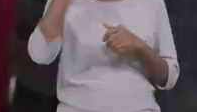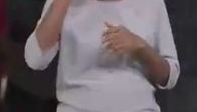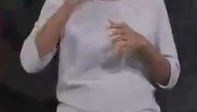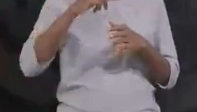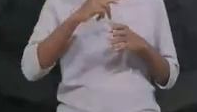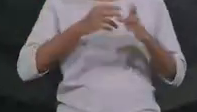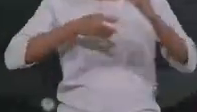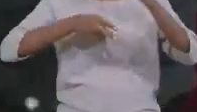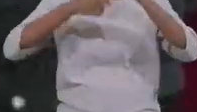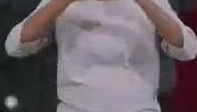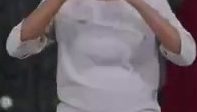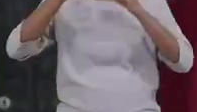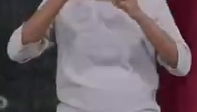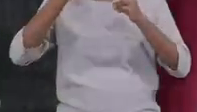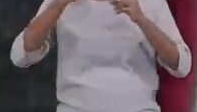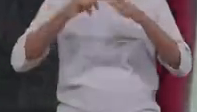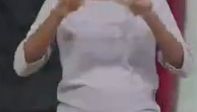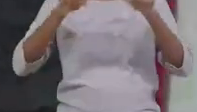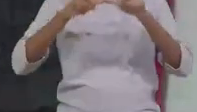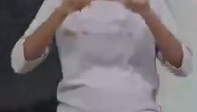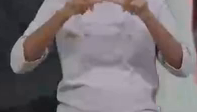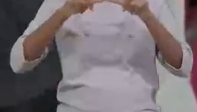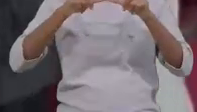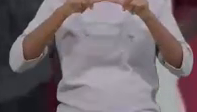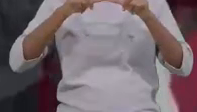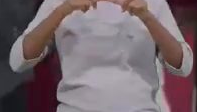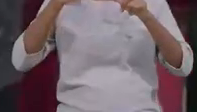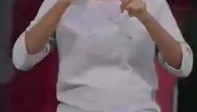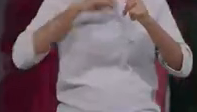ne sais-tu pas le niveau,